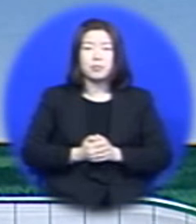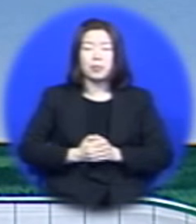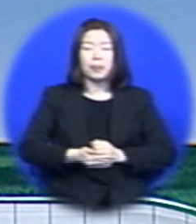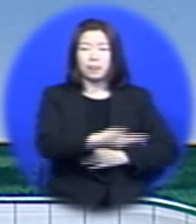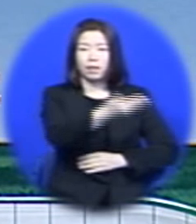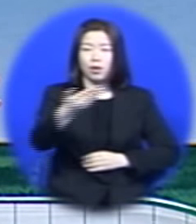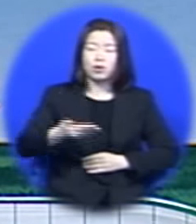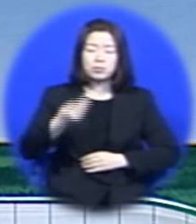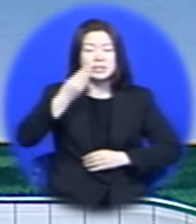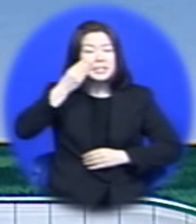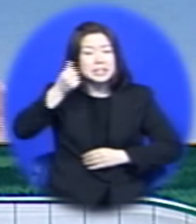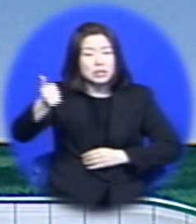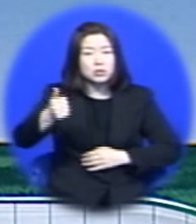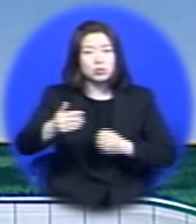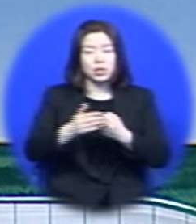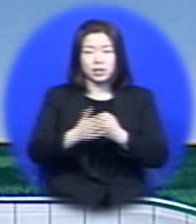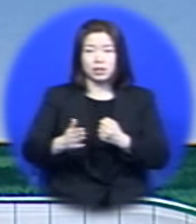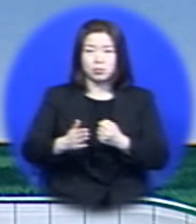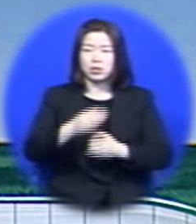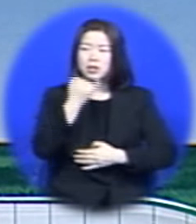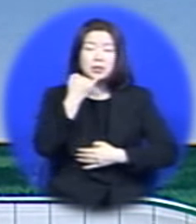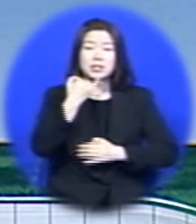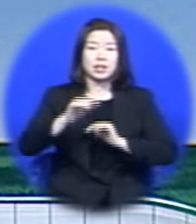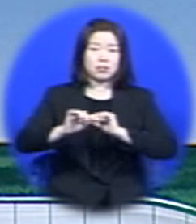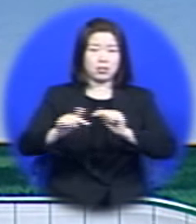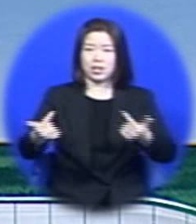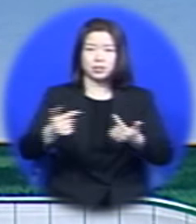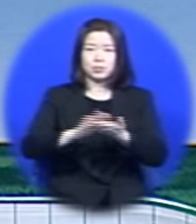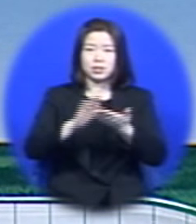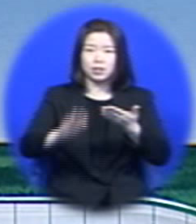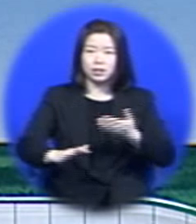여러분, 익숙하니까 괜찮은 거 아닙니다.